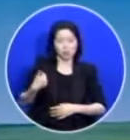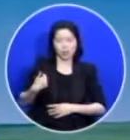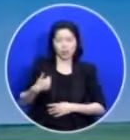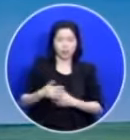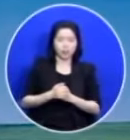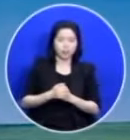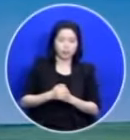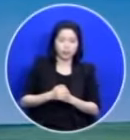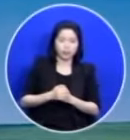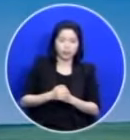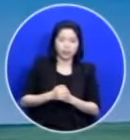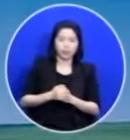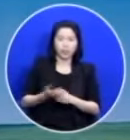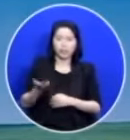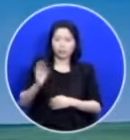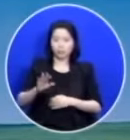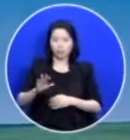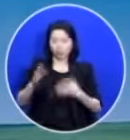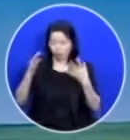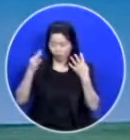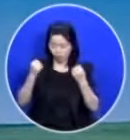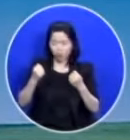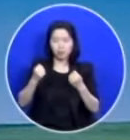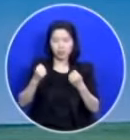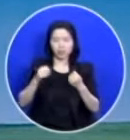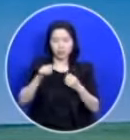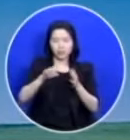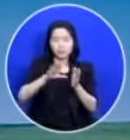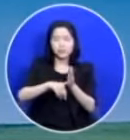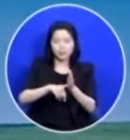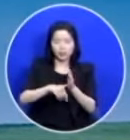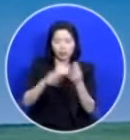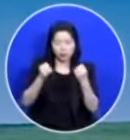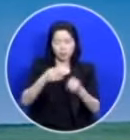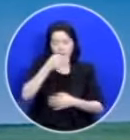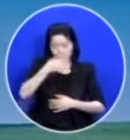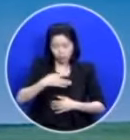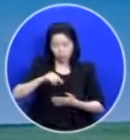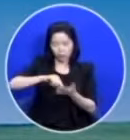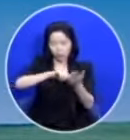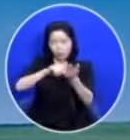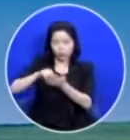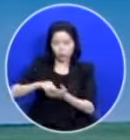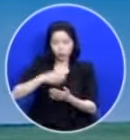몰라요 그들이 얼마나 힘들었을까 그들이 얼마나 외롭고